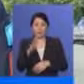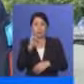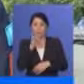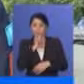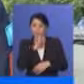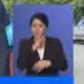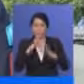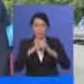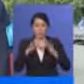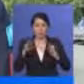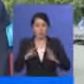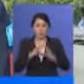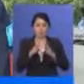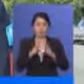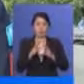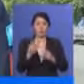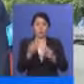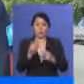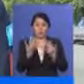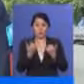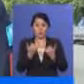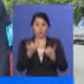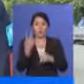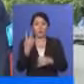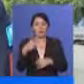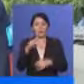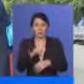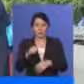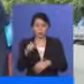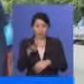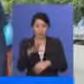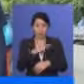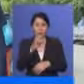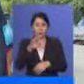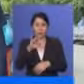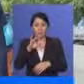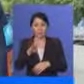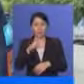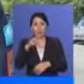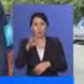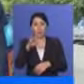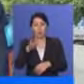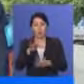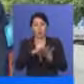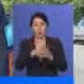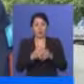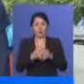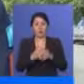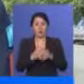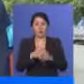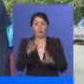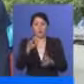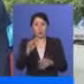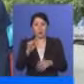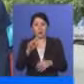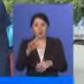үйі толығымен жанып кетті. Тағы бір қайғылы оқиға 20 тамызда орын алды. Аққайың ауданының Полтавка елді мекенінде жекеменшік гаражда